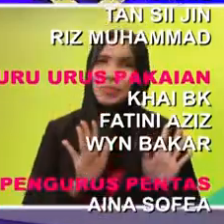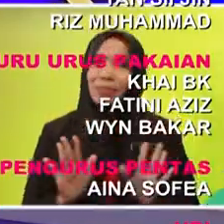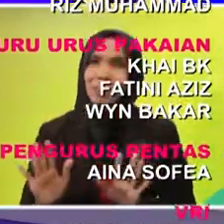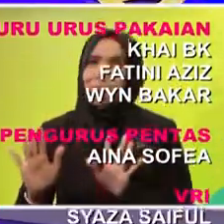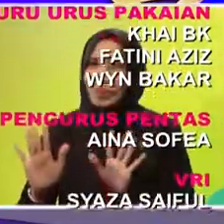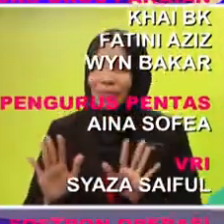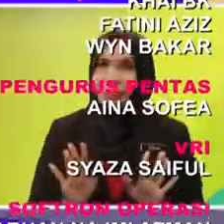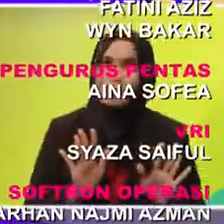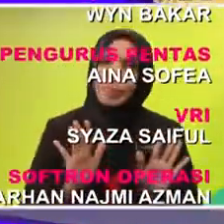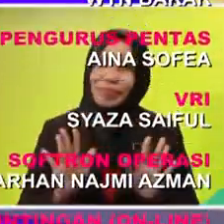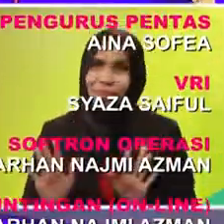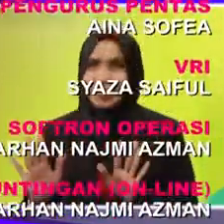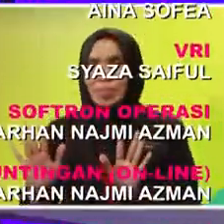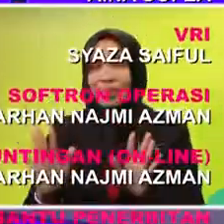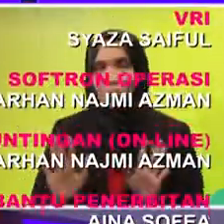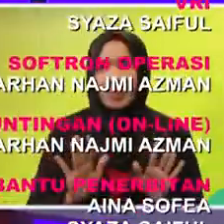hai hai